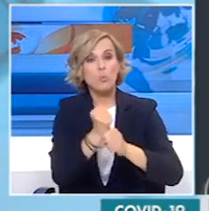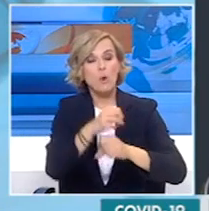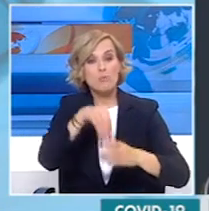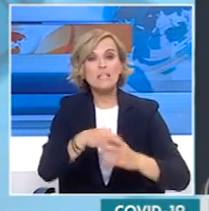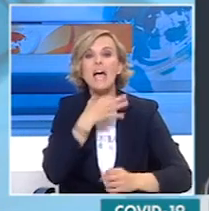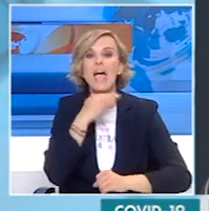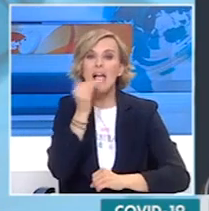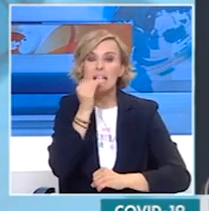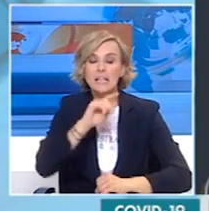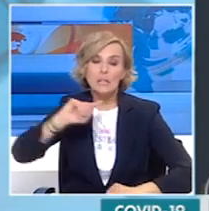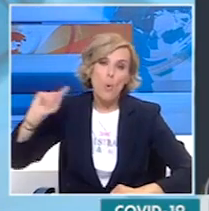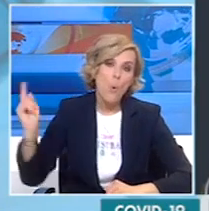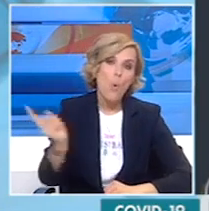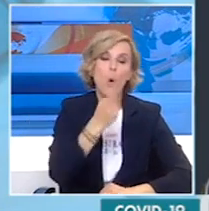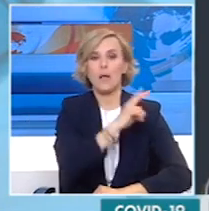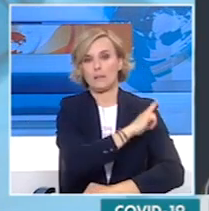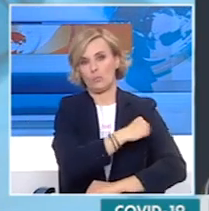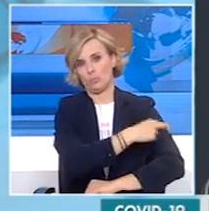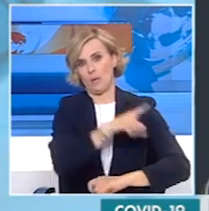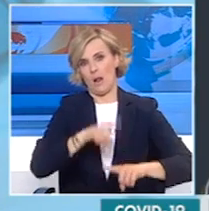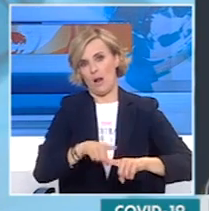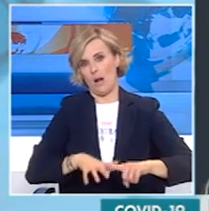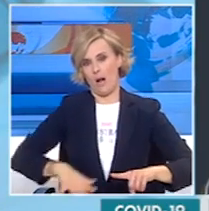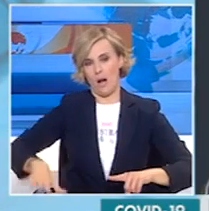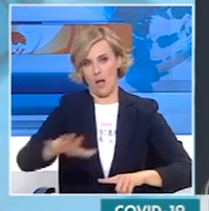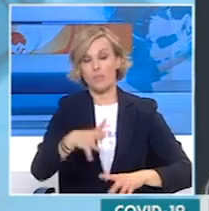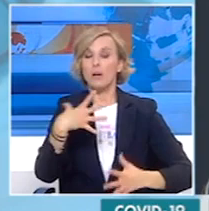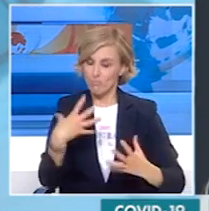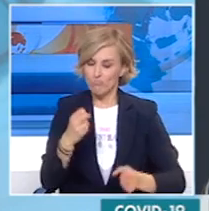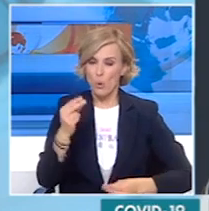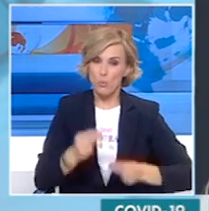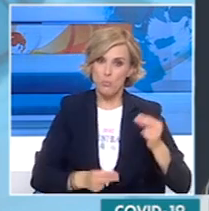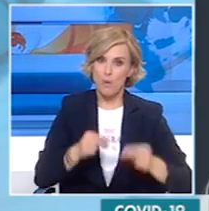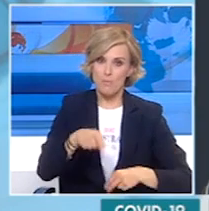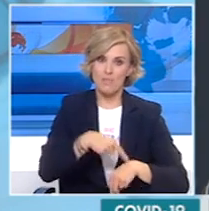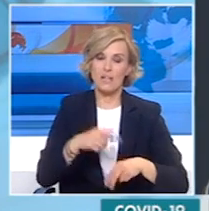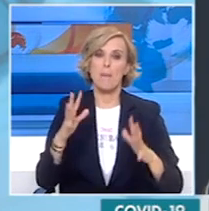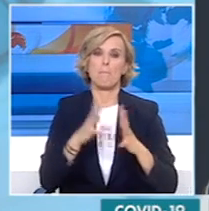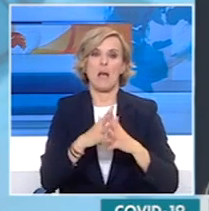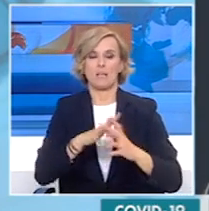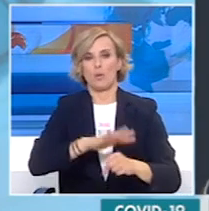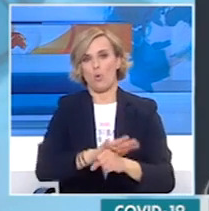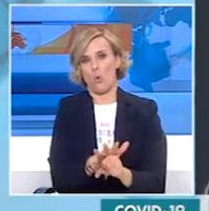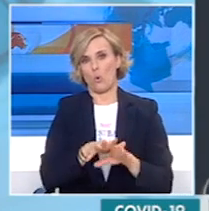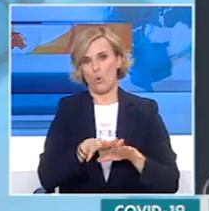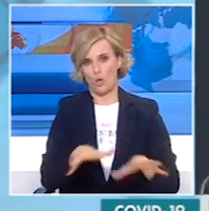εντατικής θεραπείας σε όλα τα νοσοκομεία που αντιμετωπίζουν τη μάχη αυτή για τον κορονοϊό.